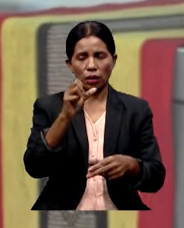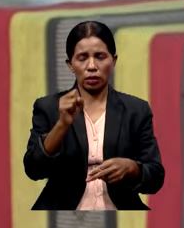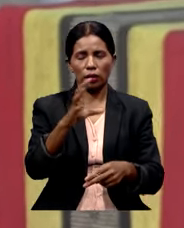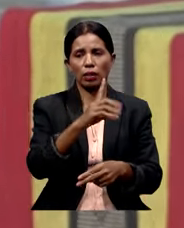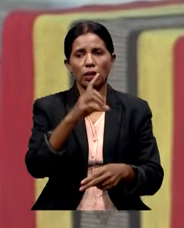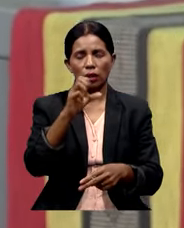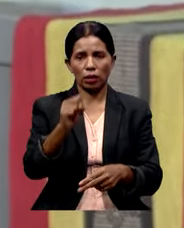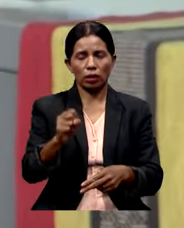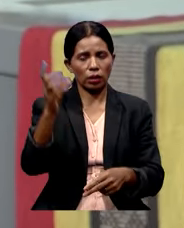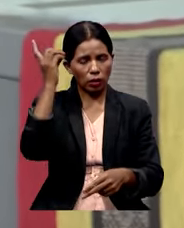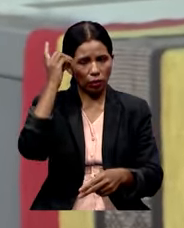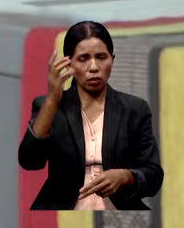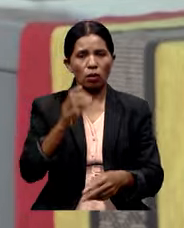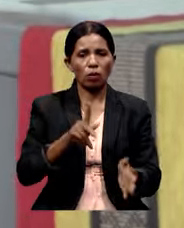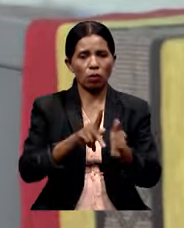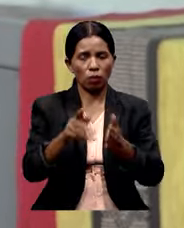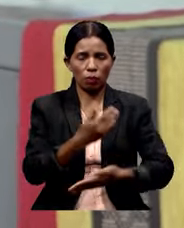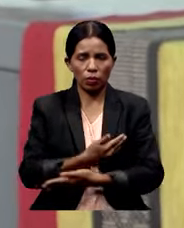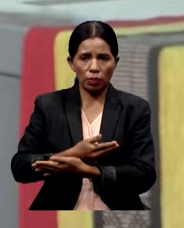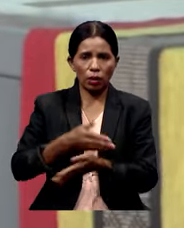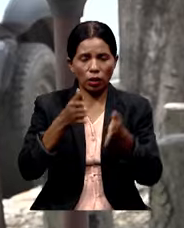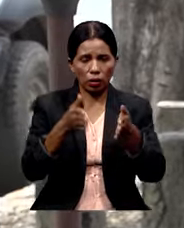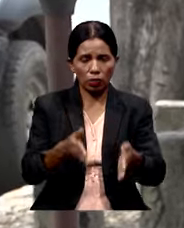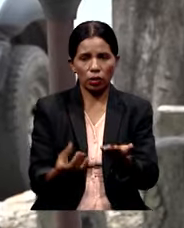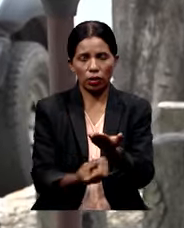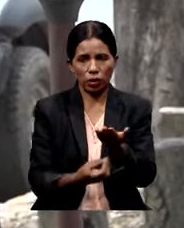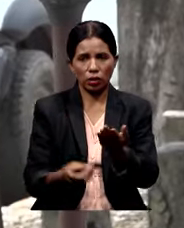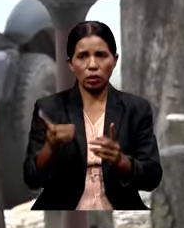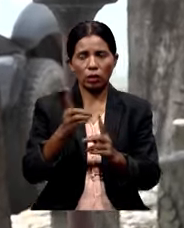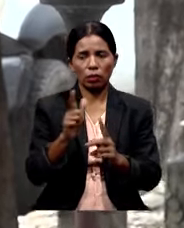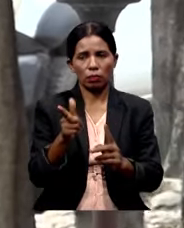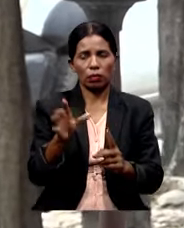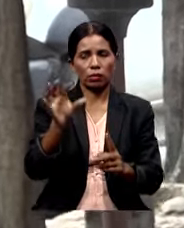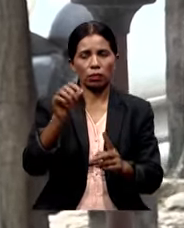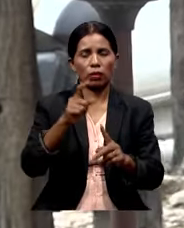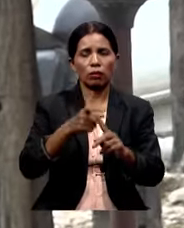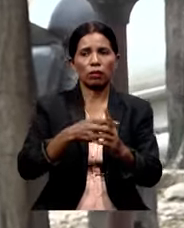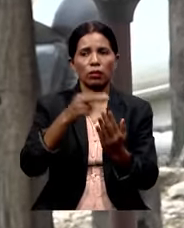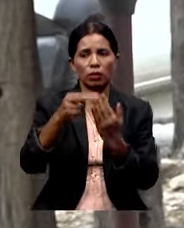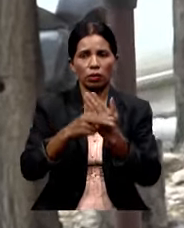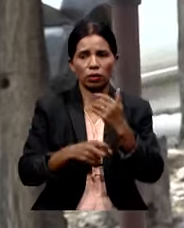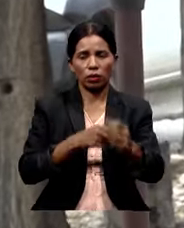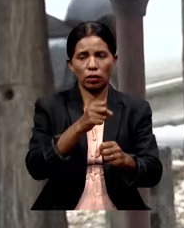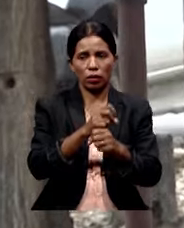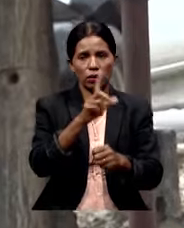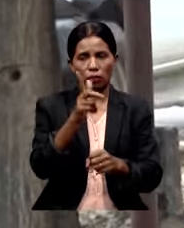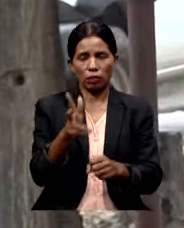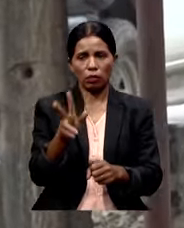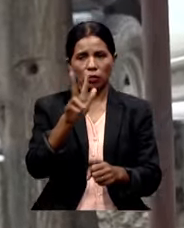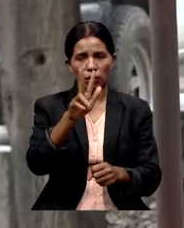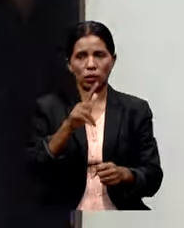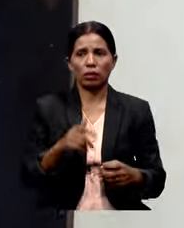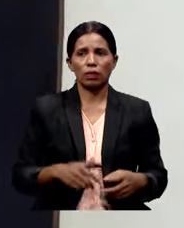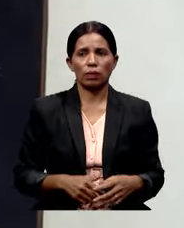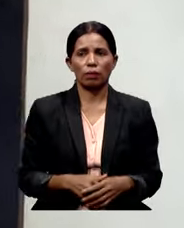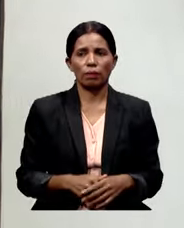também desconfia o OBB, ho dihakoi e hadapur laran, e a lorong Ronura Sintia fula novembro, tinang riu Ronura Sintolo.